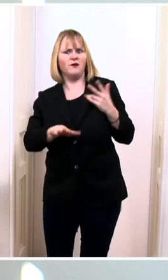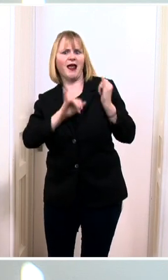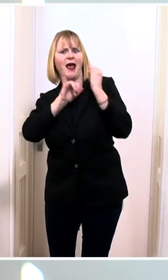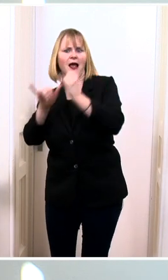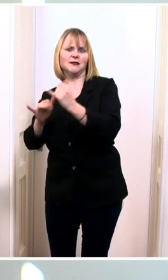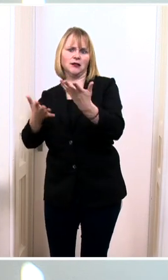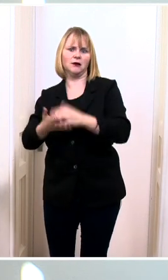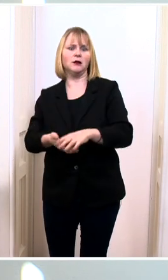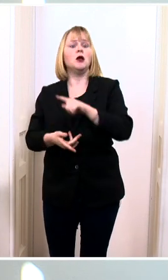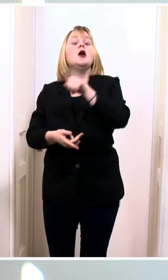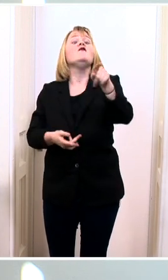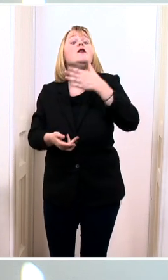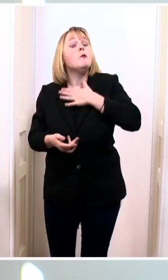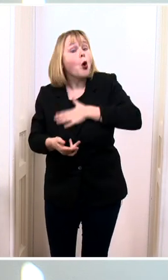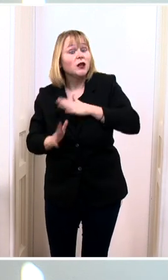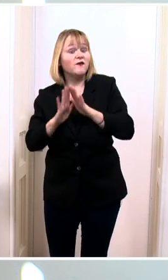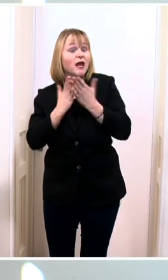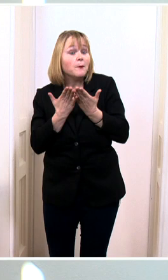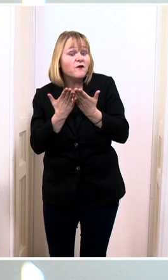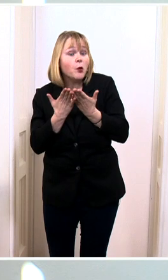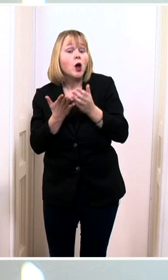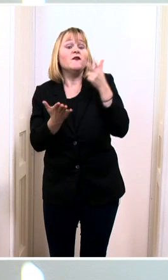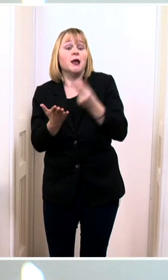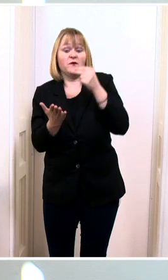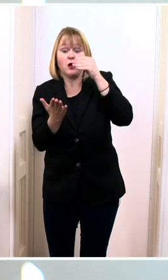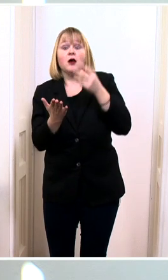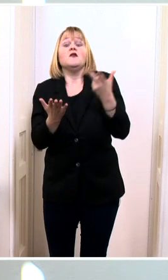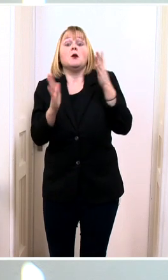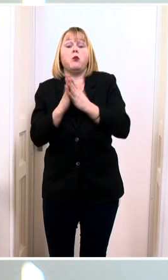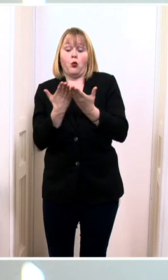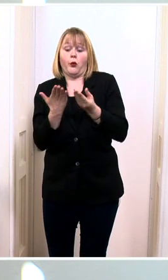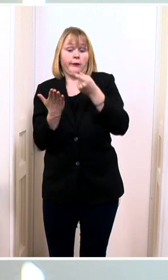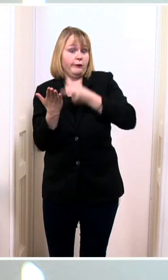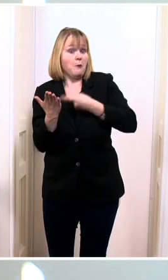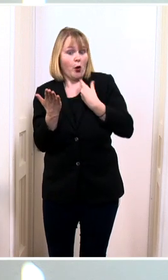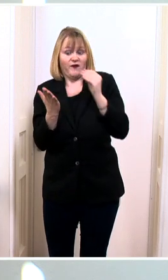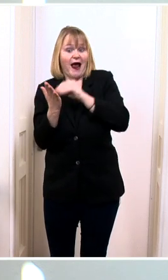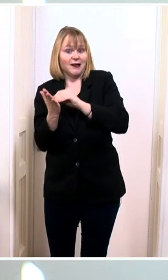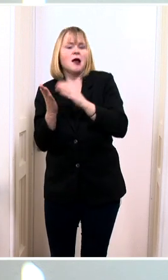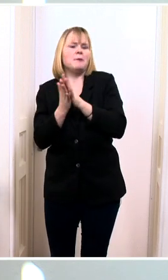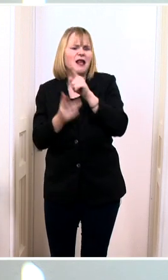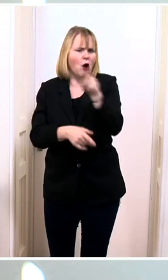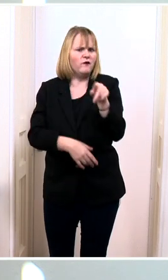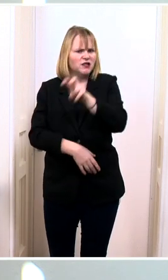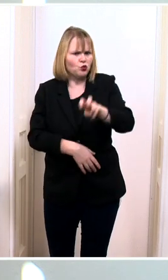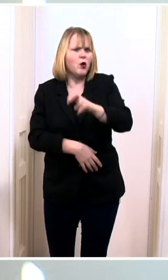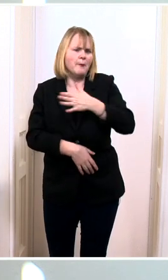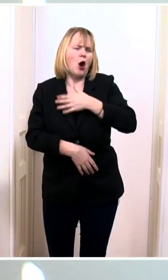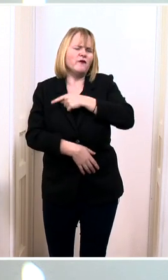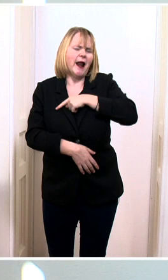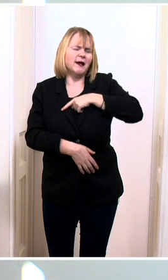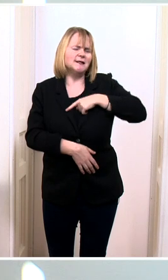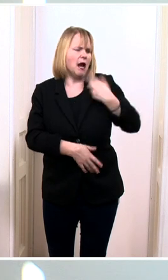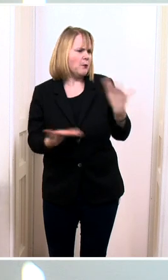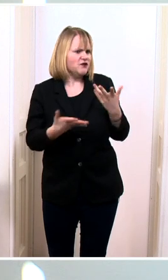Diejenigen, die einen Eintrag ins Impfbüchlein wünschen, mögen bitte ihr Impfbüchlein suchen. Das dauert manchmal eine Zeit, bis man das wieder findet. Ich weiß